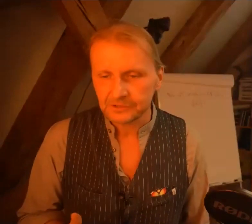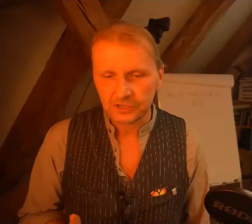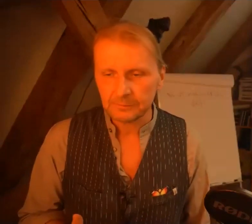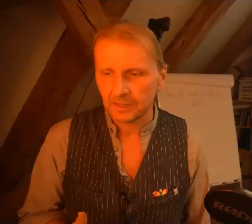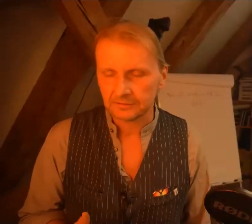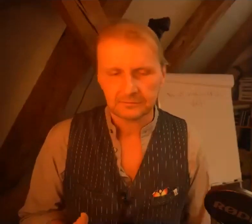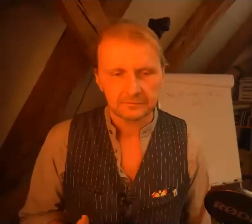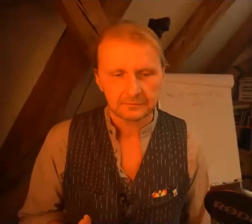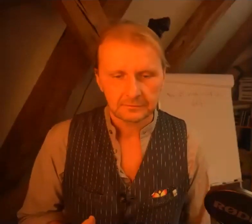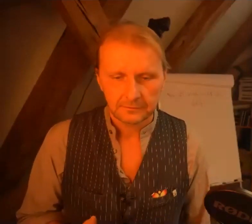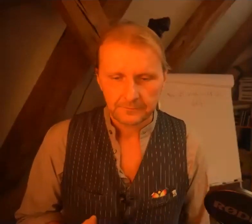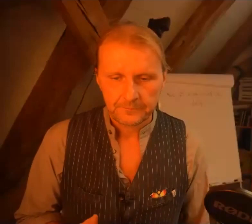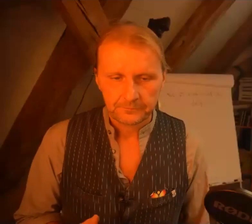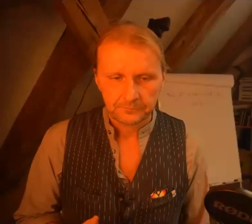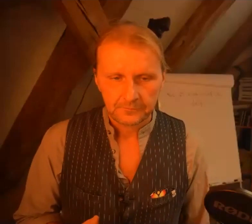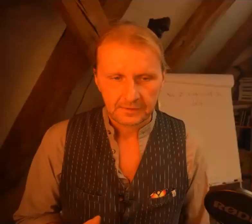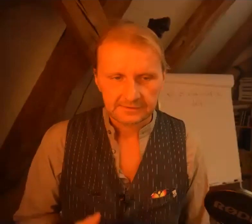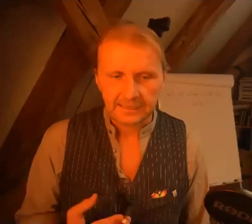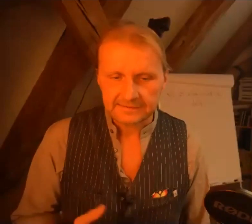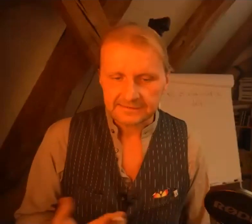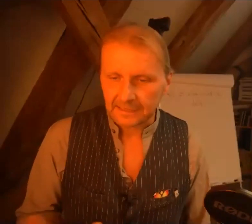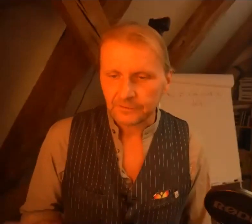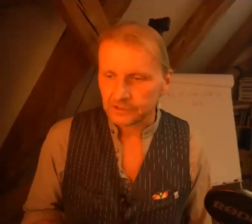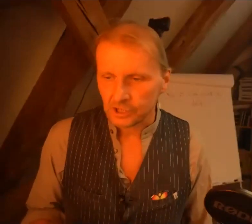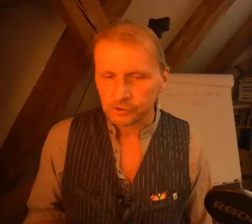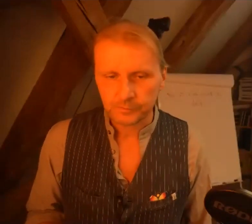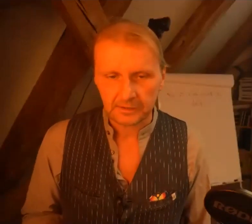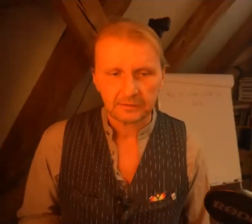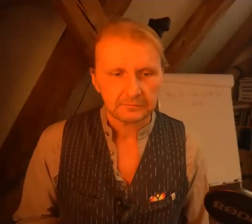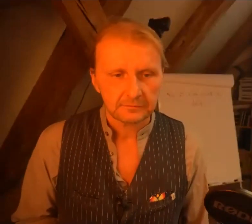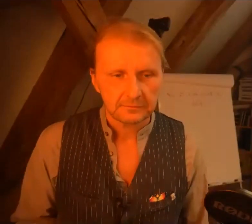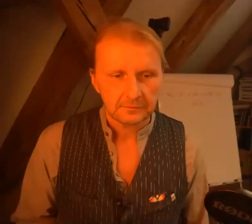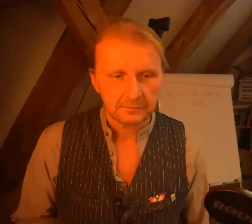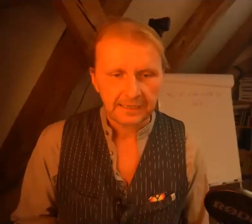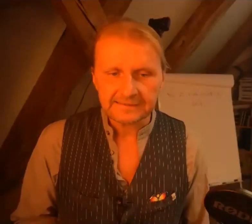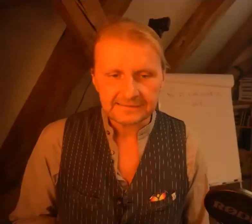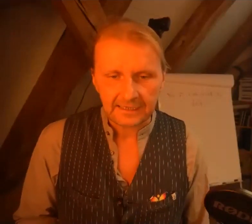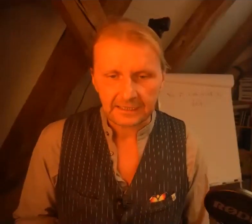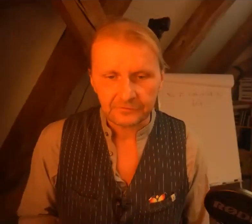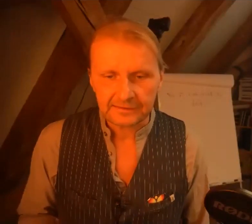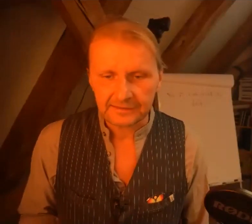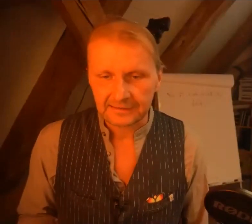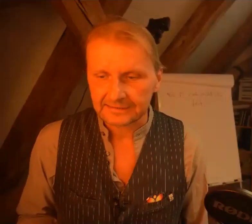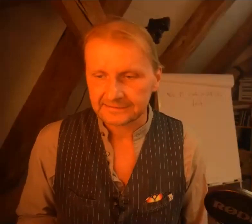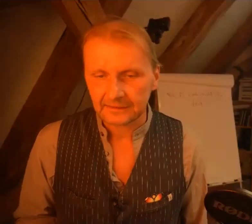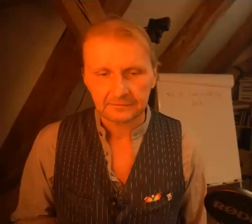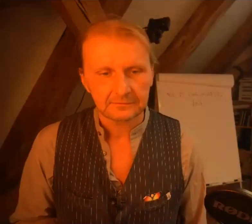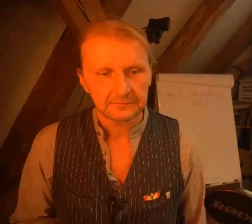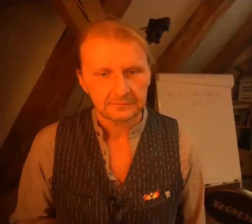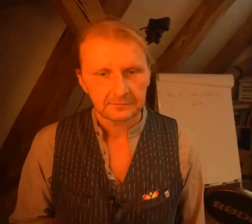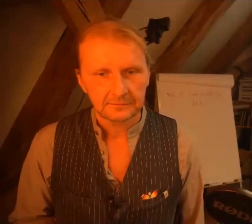selbst geschrieben hat? Das heißt, er ist ein einfacher Schauspieler. Er ist gar kein wirklicher